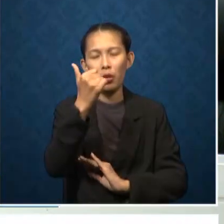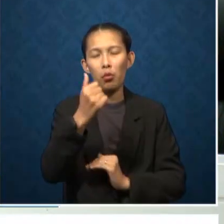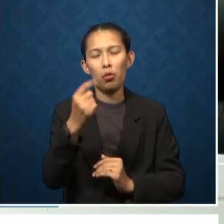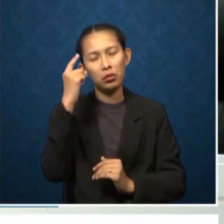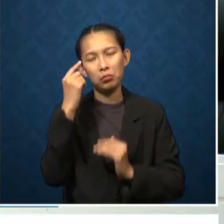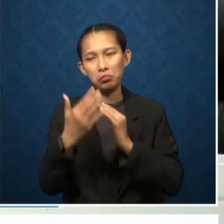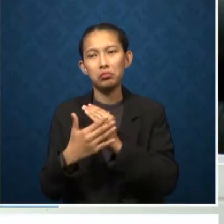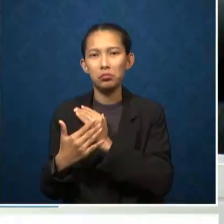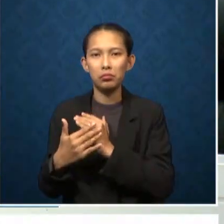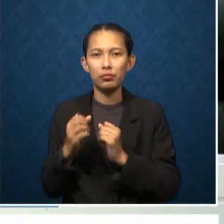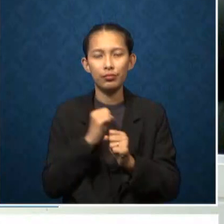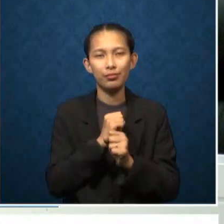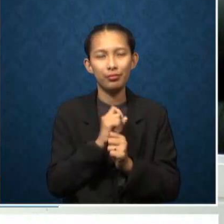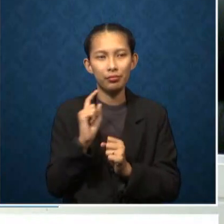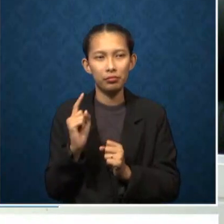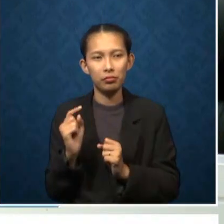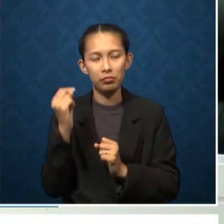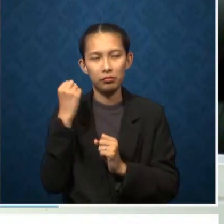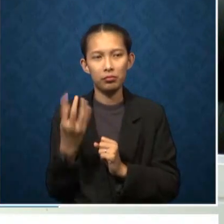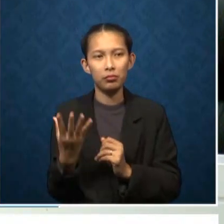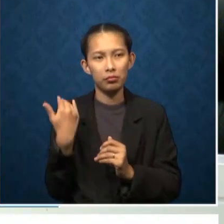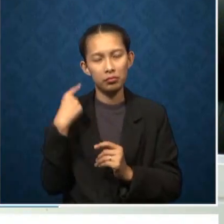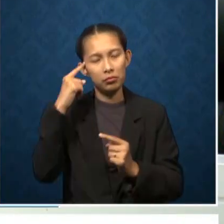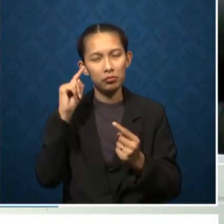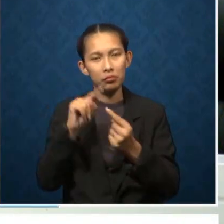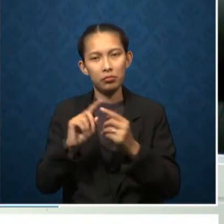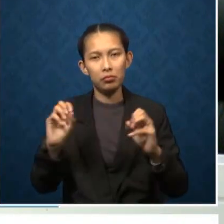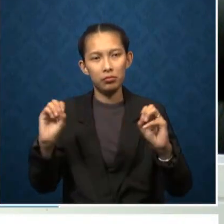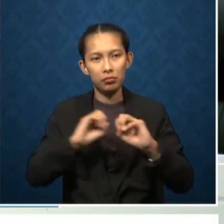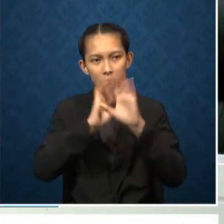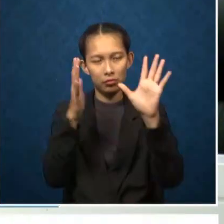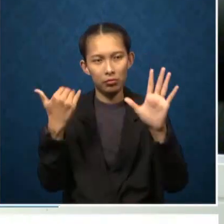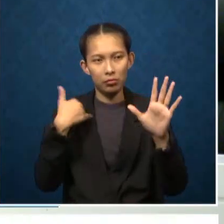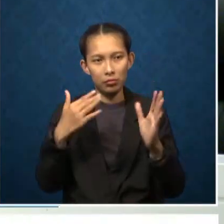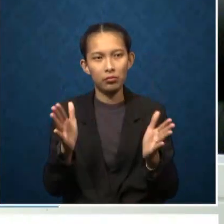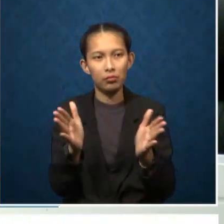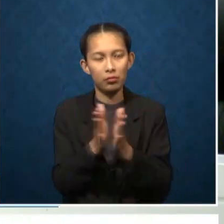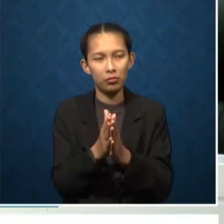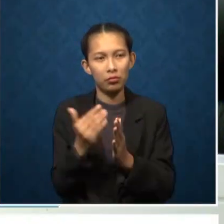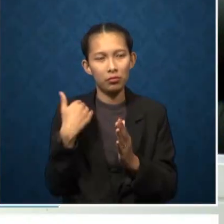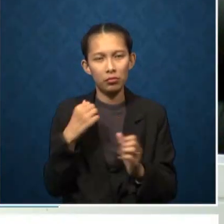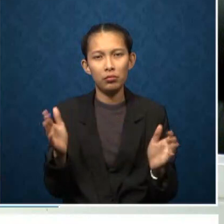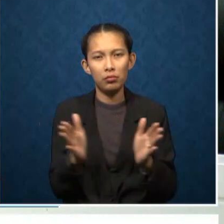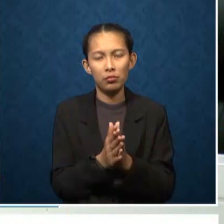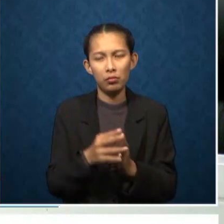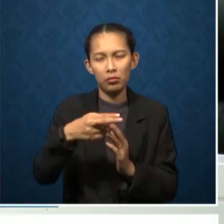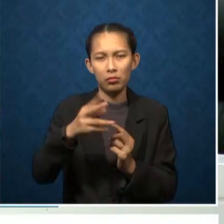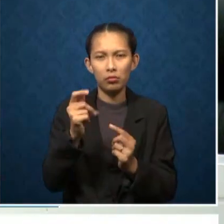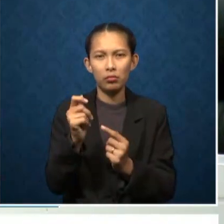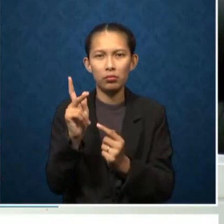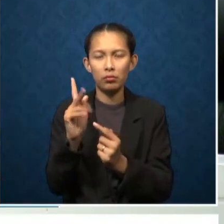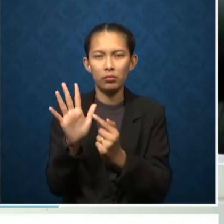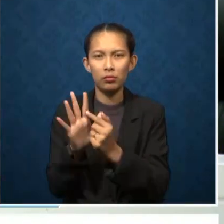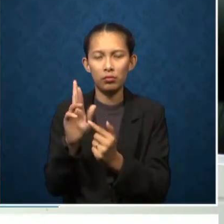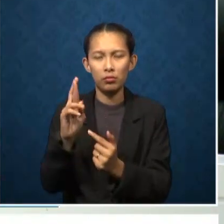ากขึ้นแล้วก็พุ่งเป้าตอบโจทย์มากขึ้นนะคะรวมทั้งเราจับมือกับทางสภาหอการค้านะคะทางหอการค้าจัด